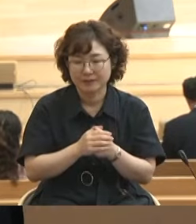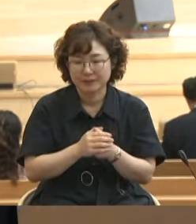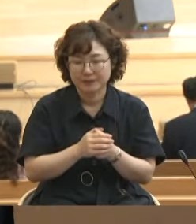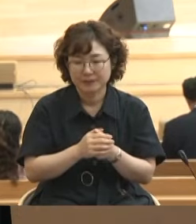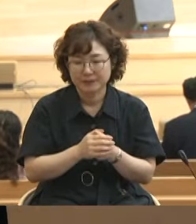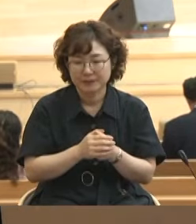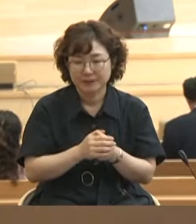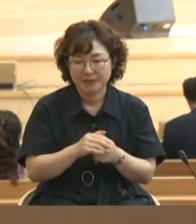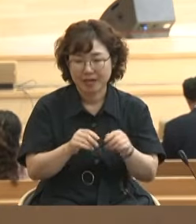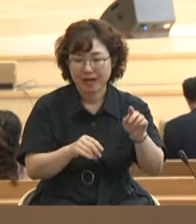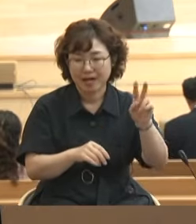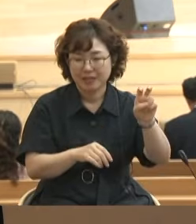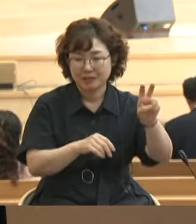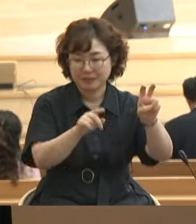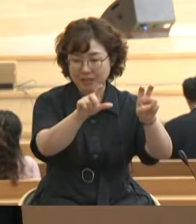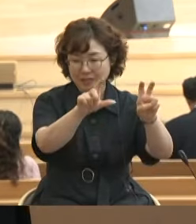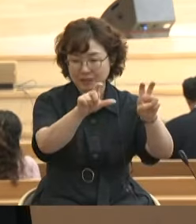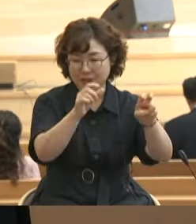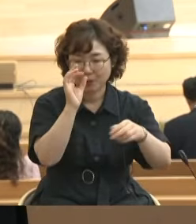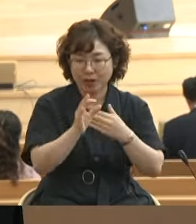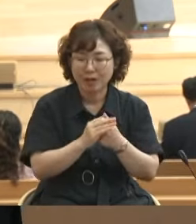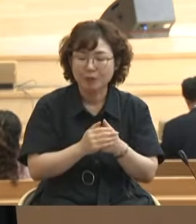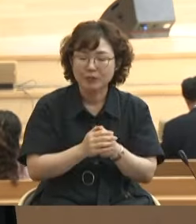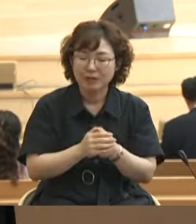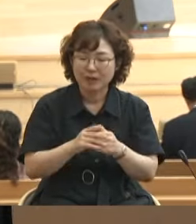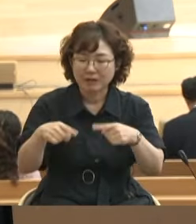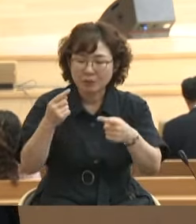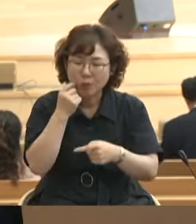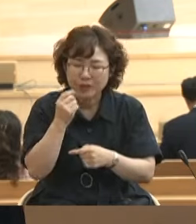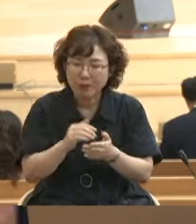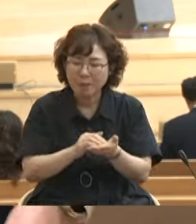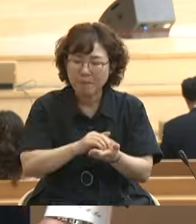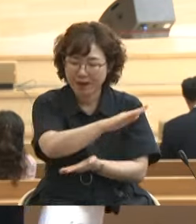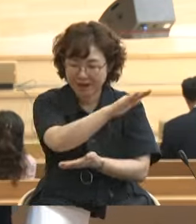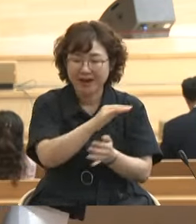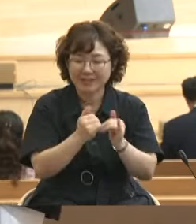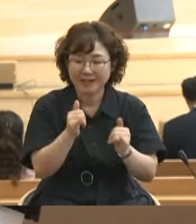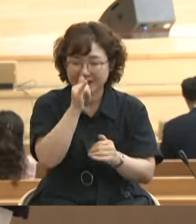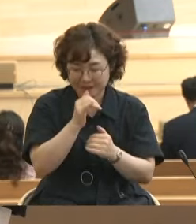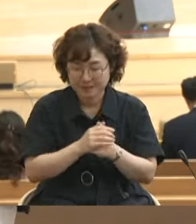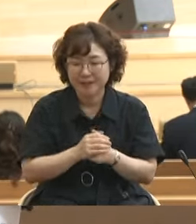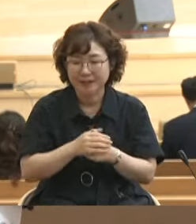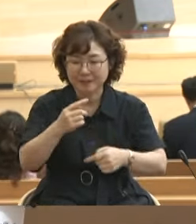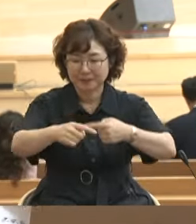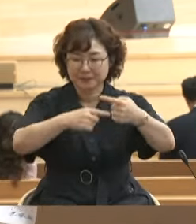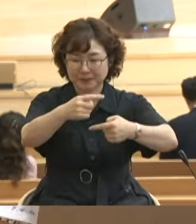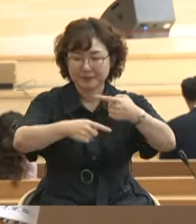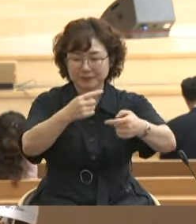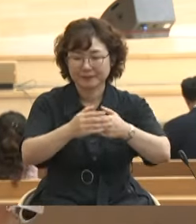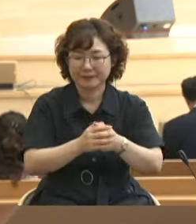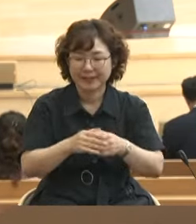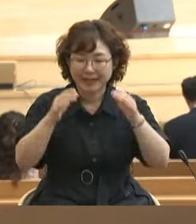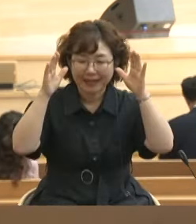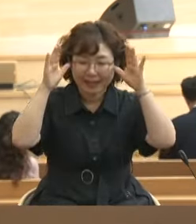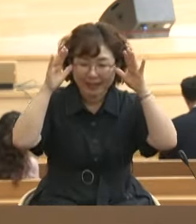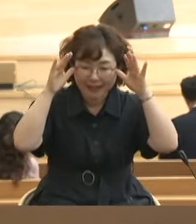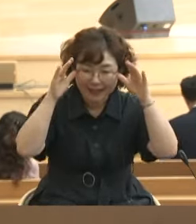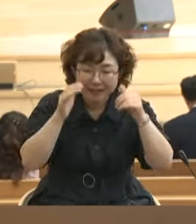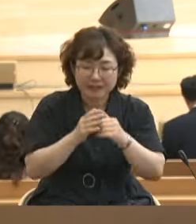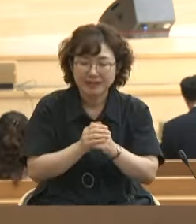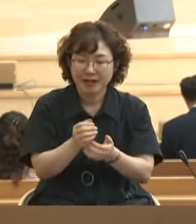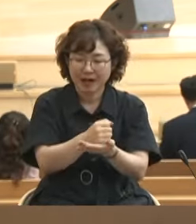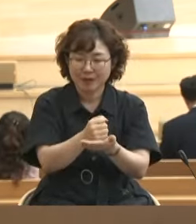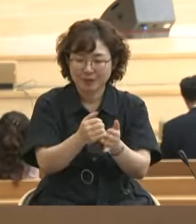15절에 들어가지 못하고 성 밖에 쫓겨나는 자가 있습니다. 읽어보십시다. 자, 같이 시작.